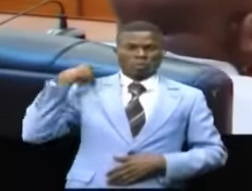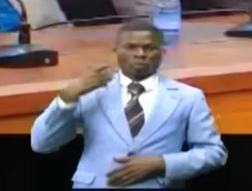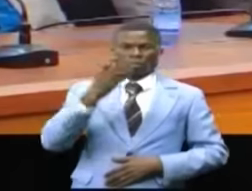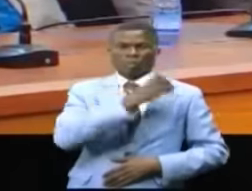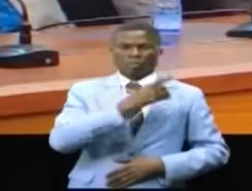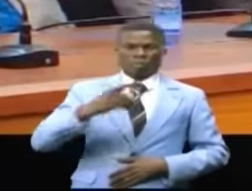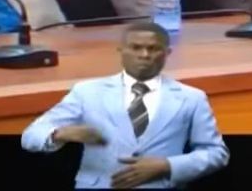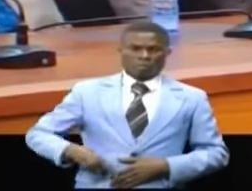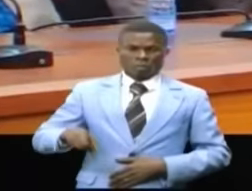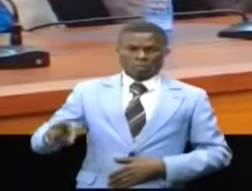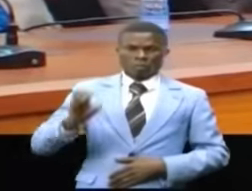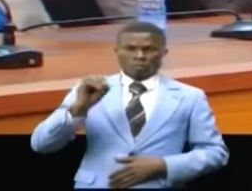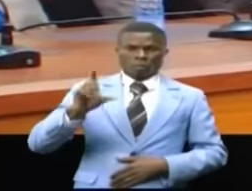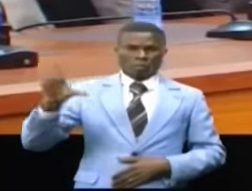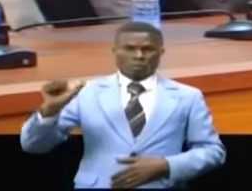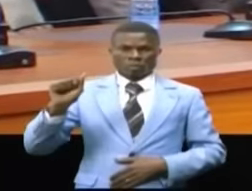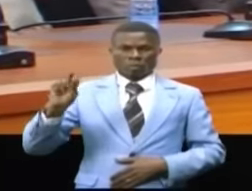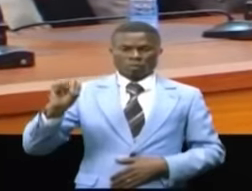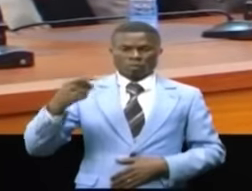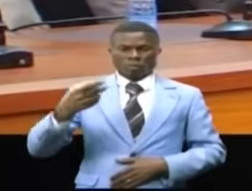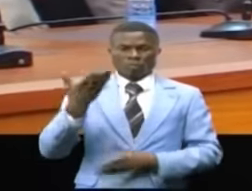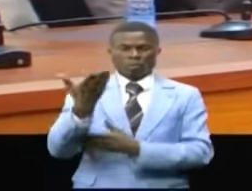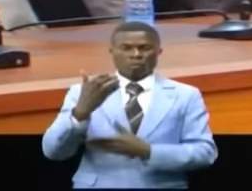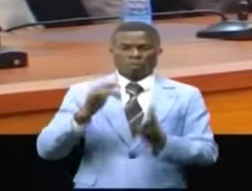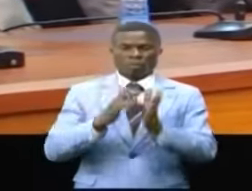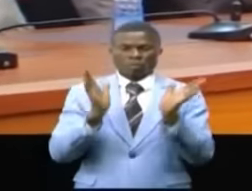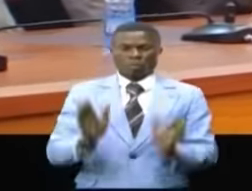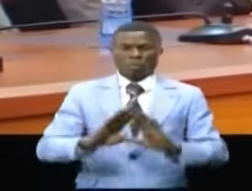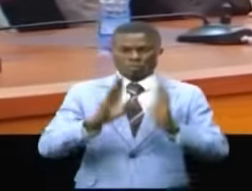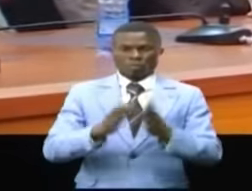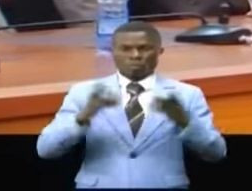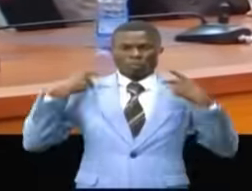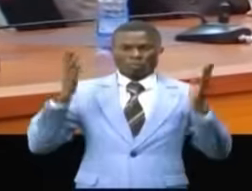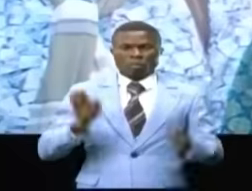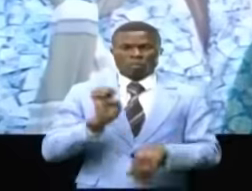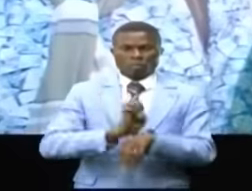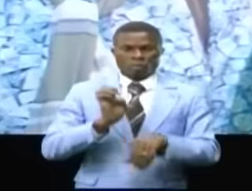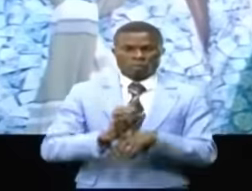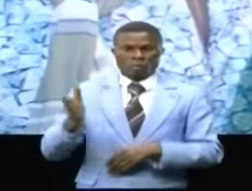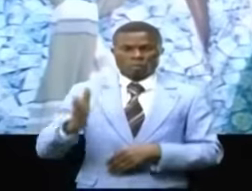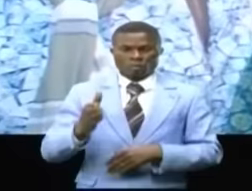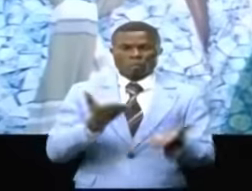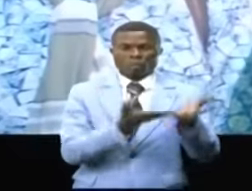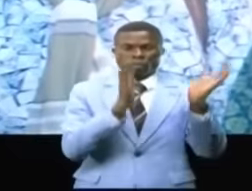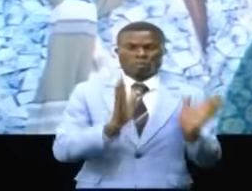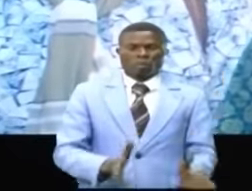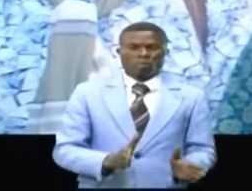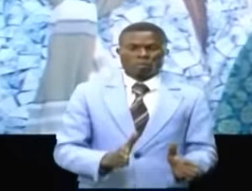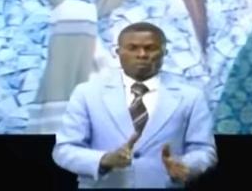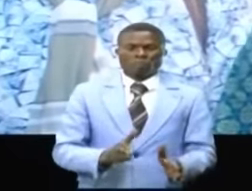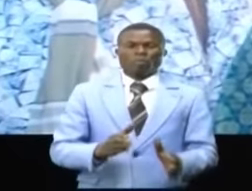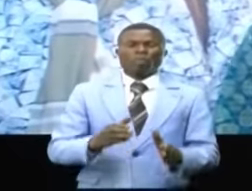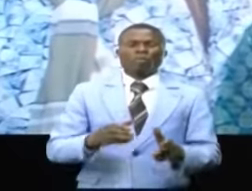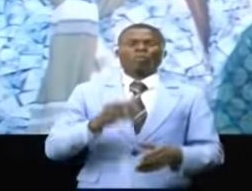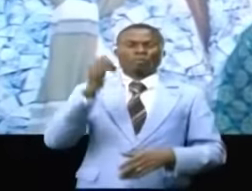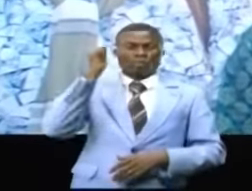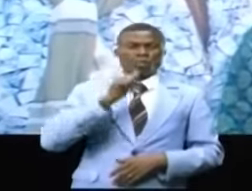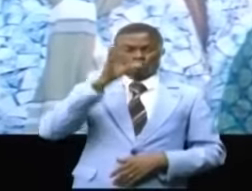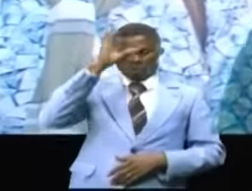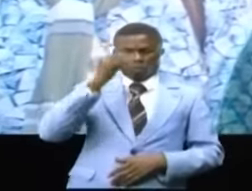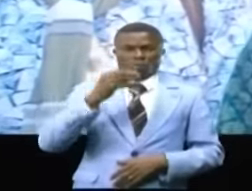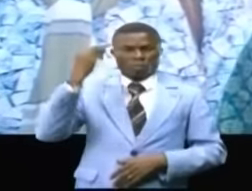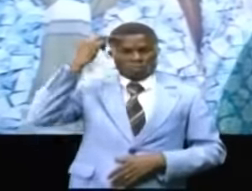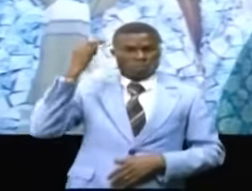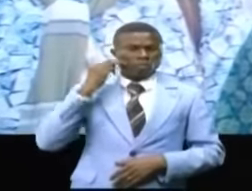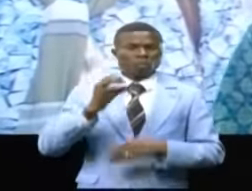Olangi. Nous demandons à tous nos fidèles, aux pasteurs des églises de réveil, aux serviteurs servants de Dieu, aux ministres de